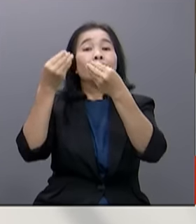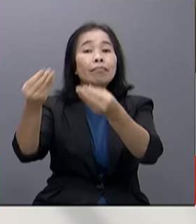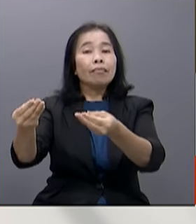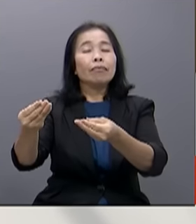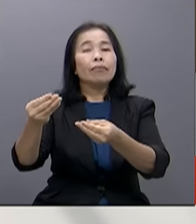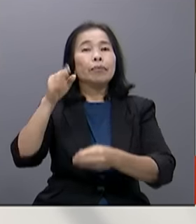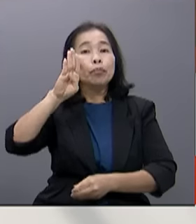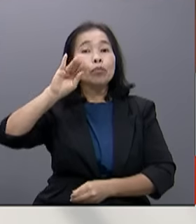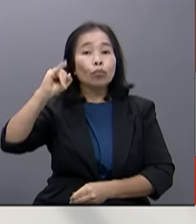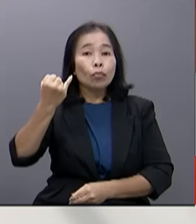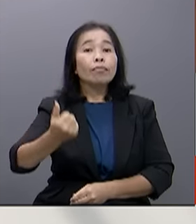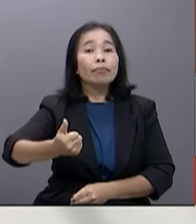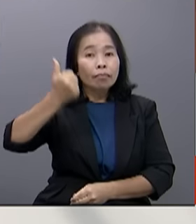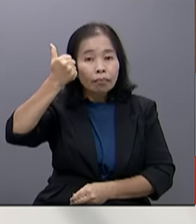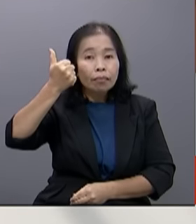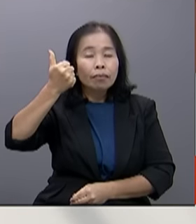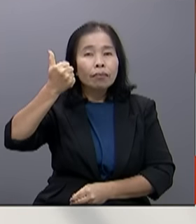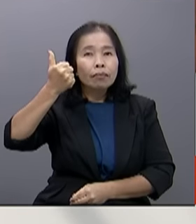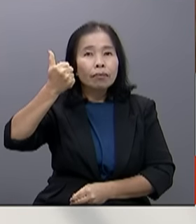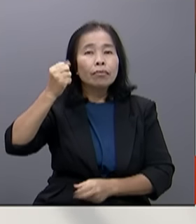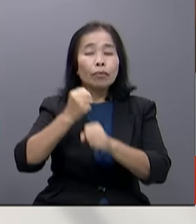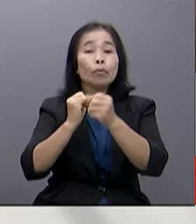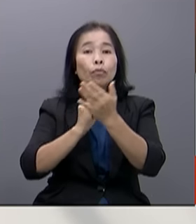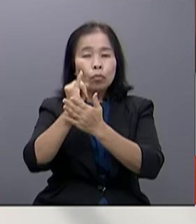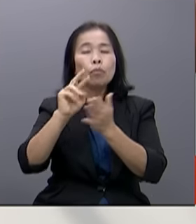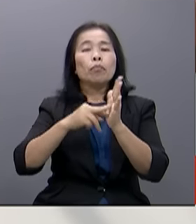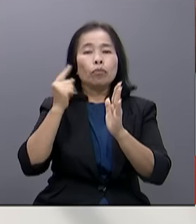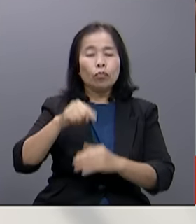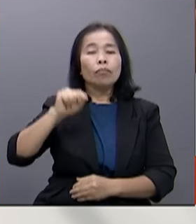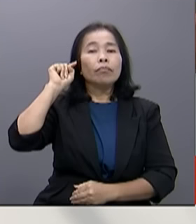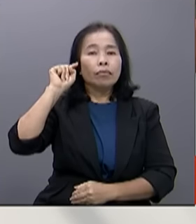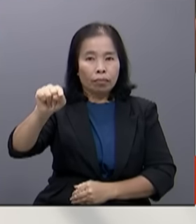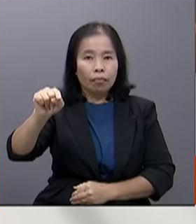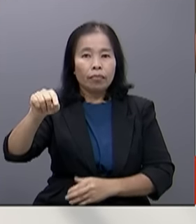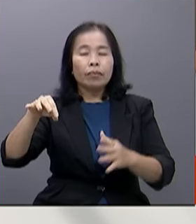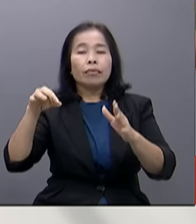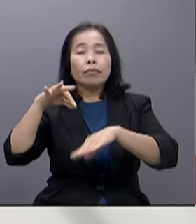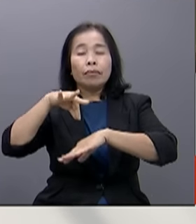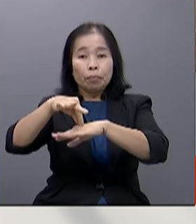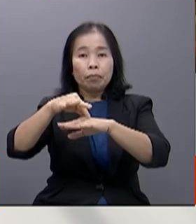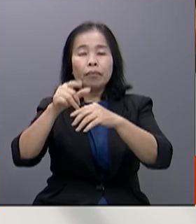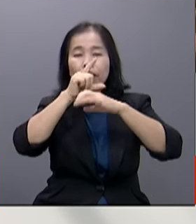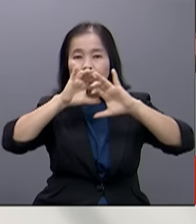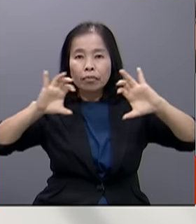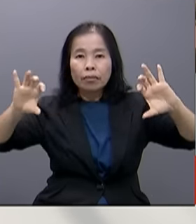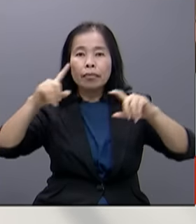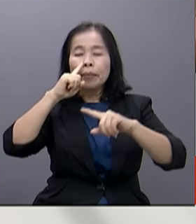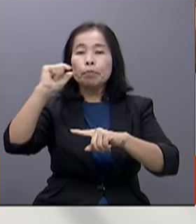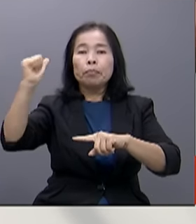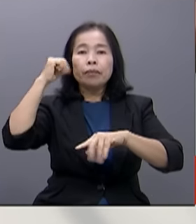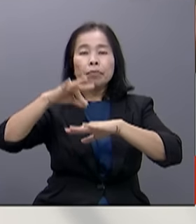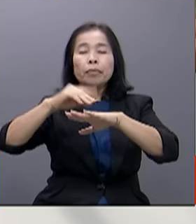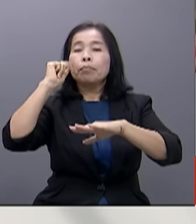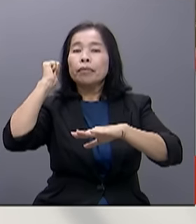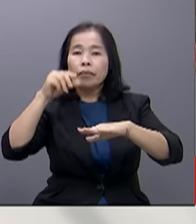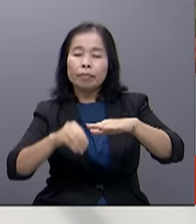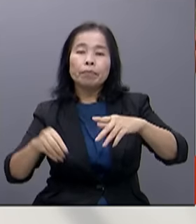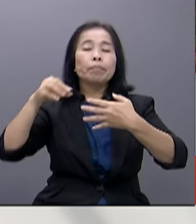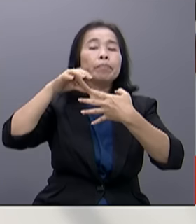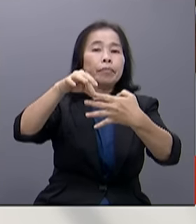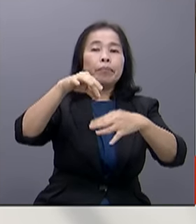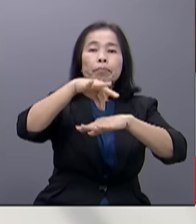ต้องสั่งให้ท่านรองสุรเชษฐ์เนี่ยกลับเข้ารับราชการเพราะในสถานภาพตอนนี้โดยผ